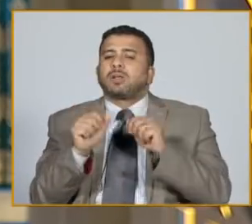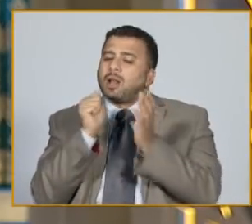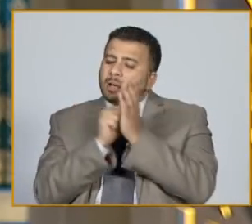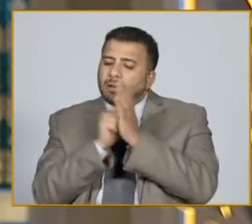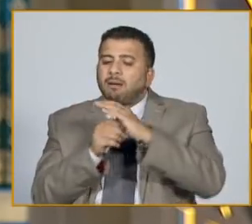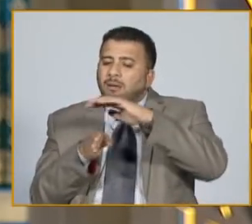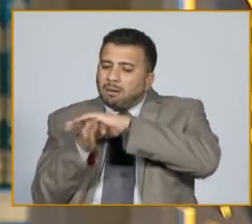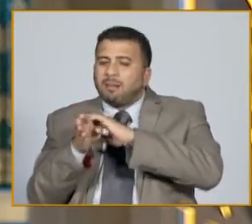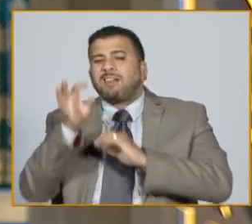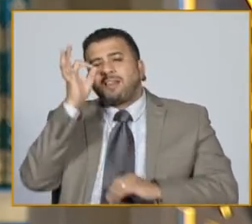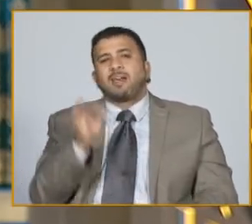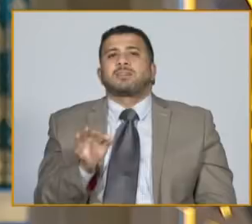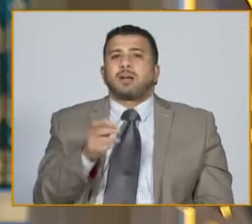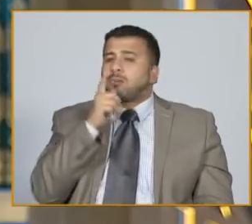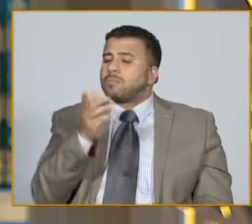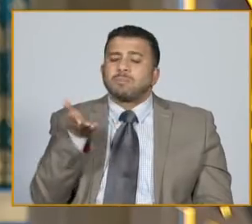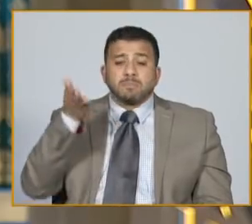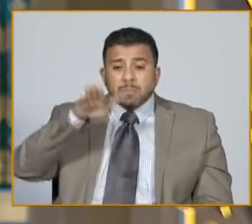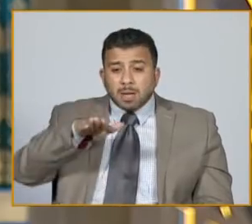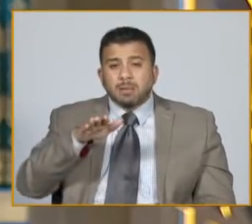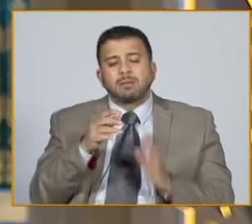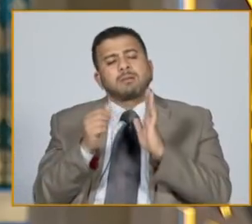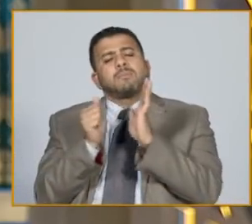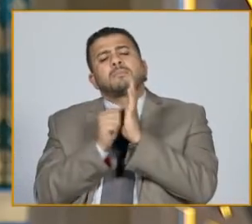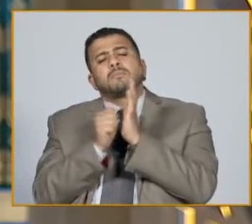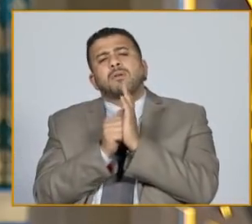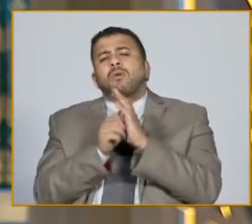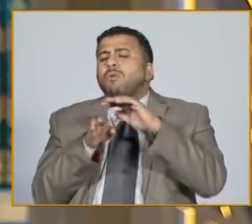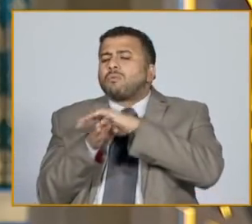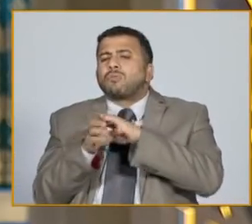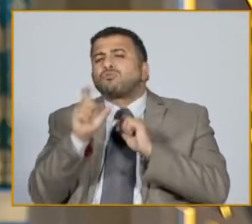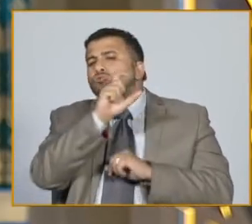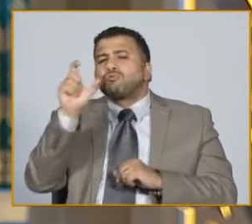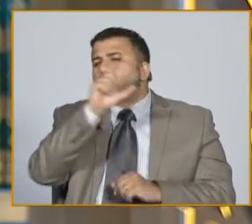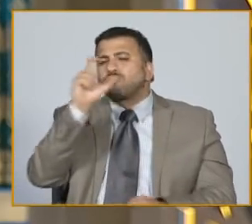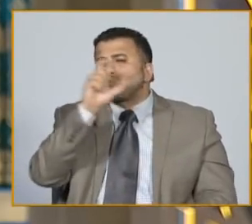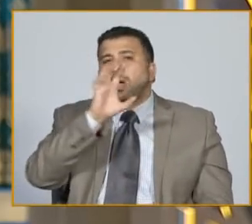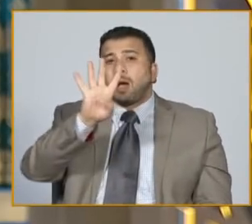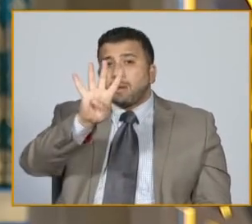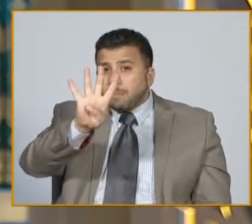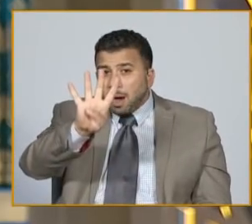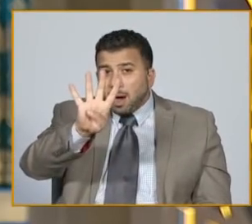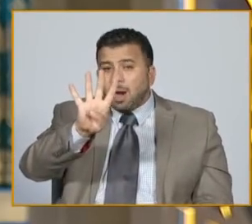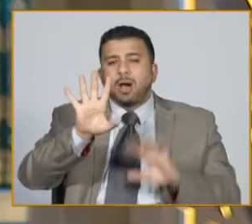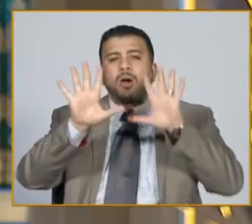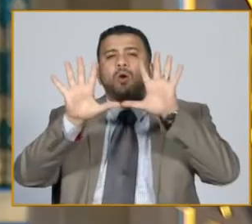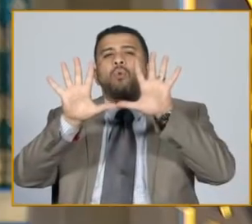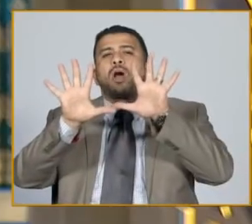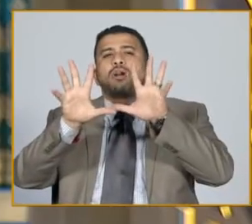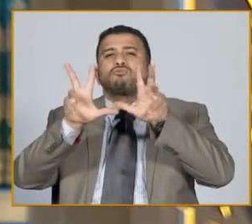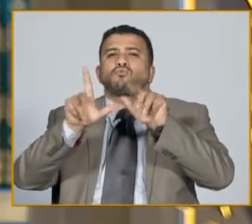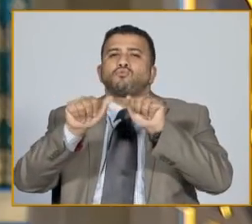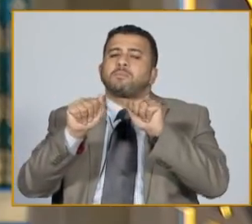والذين يتوفون منكم ويذرون أزواجا يتربصن بأنفسهن 4 أشهر و10. وكان النبي عليه